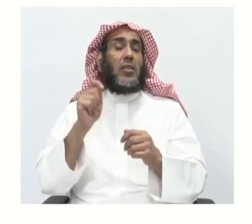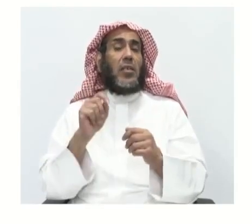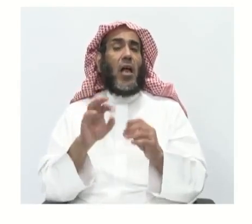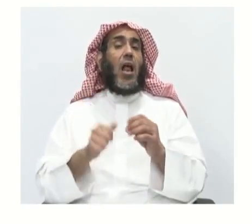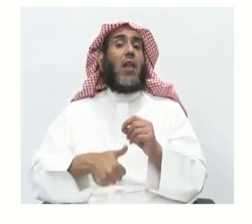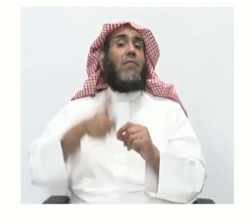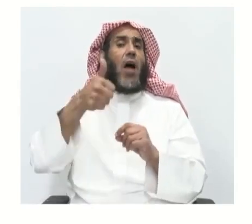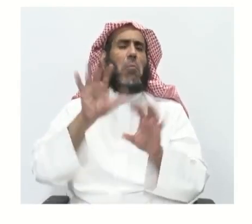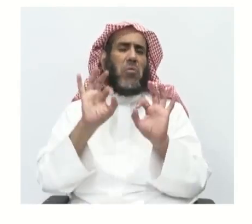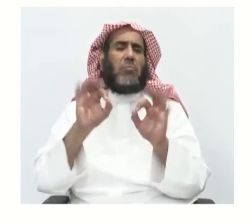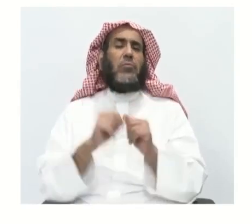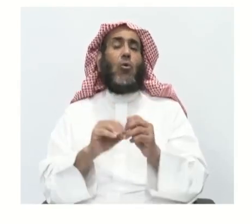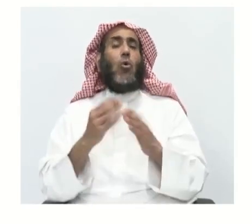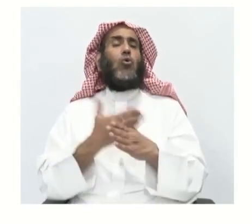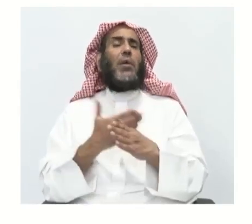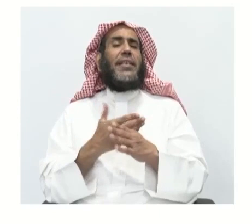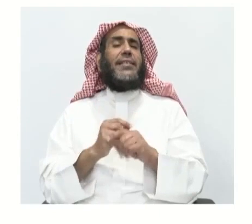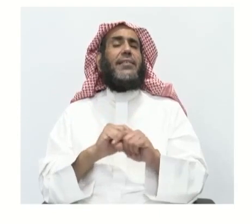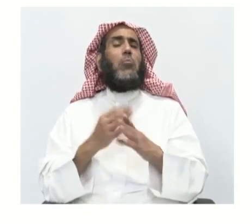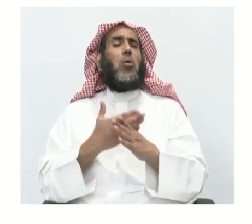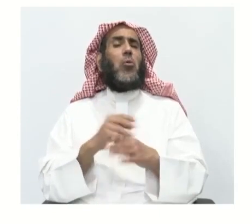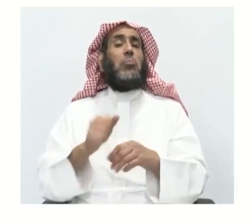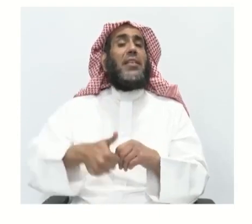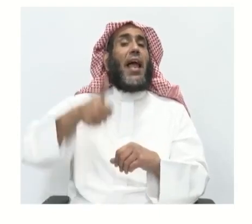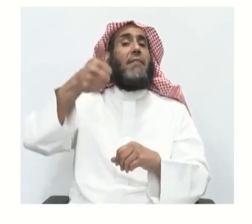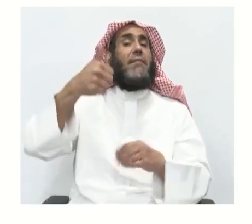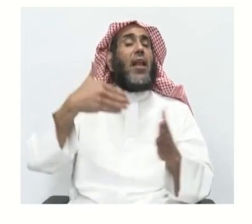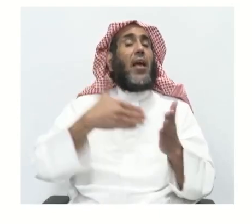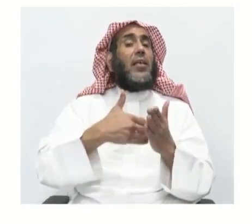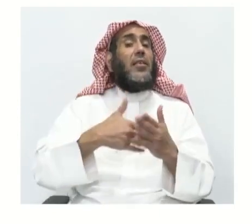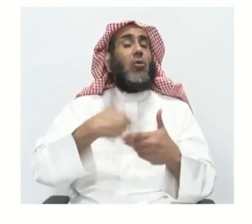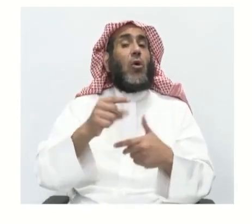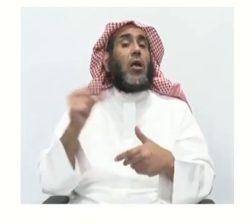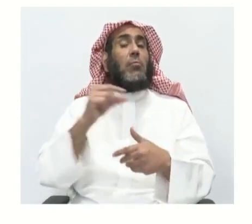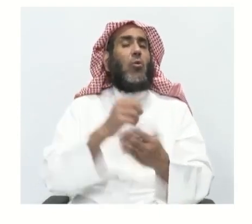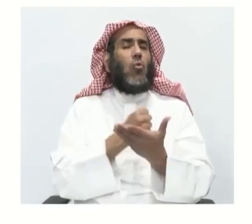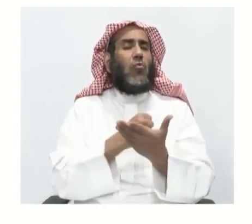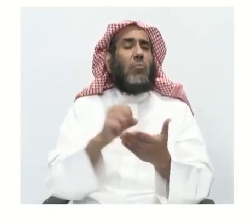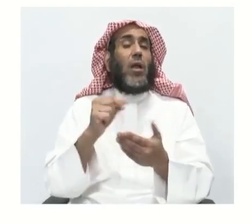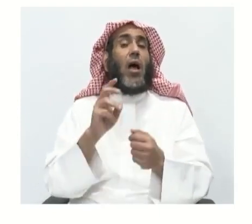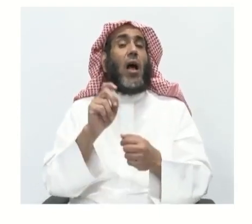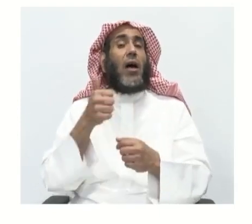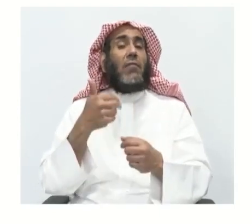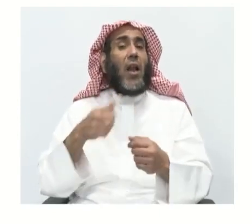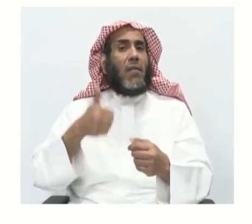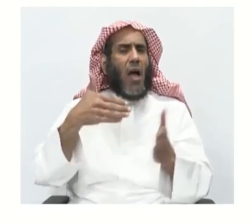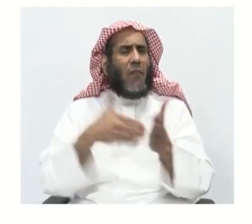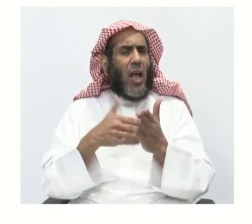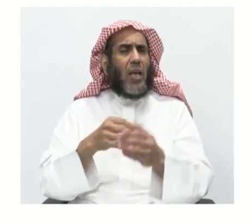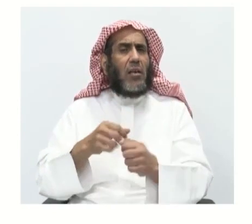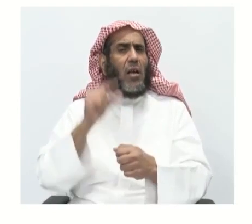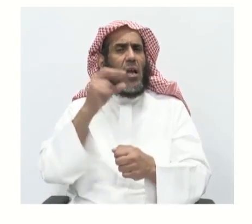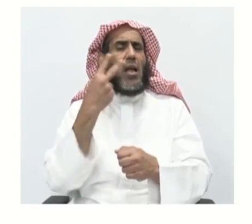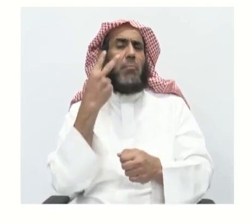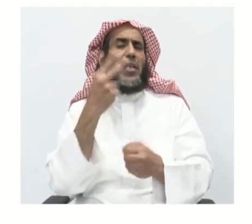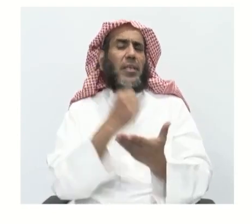الف قائمه وايضا تبين لما كتبت بهذه الصوره وكلمتين حذف منها حرف الالف كلمتين حذف منها حرف